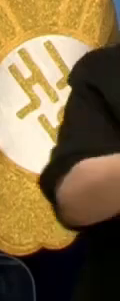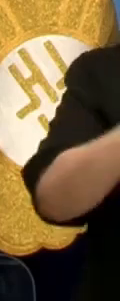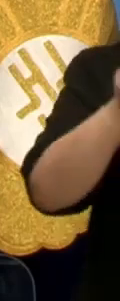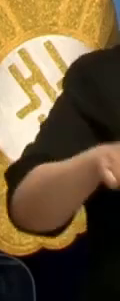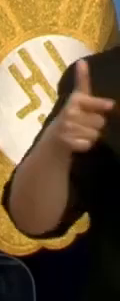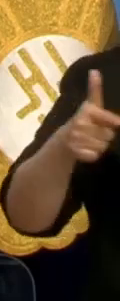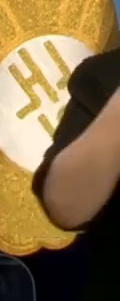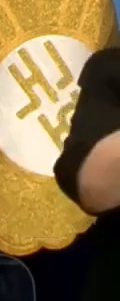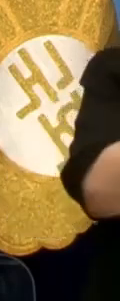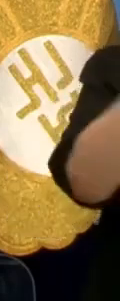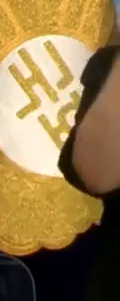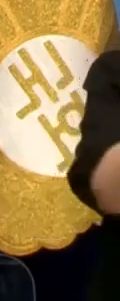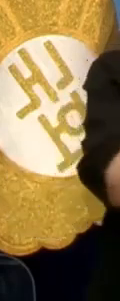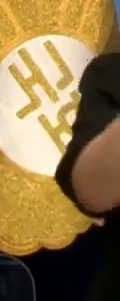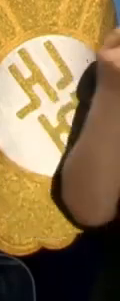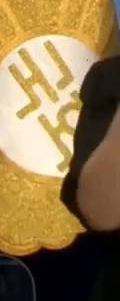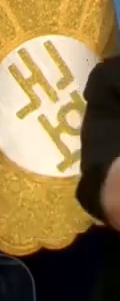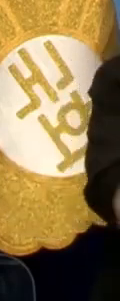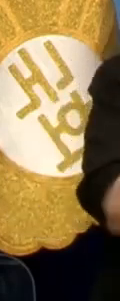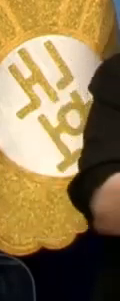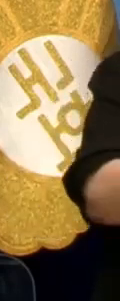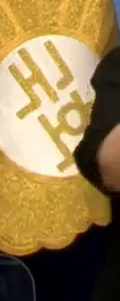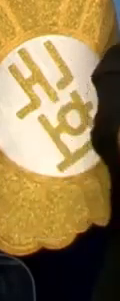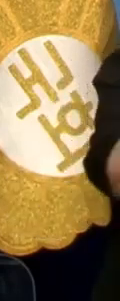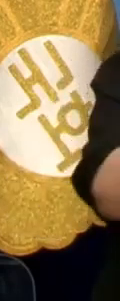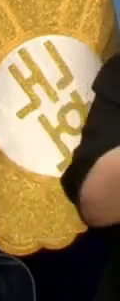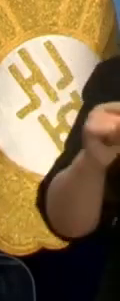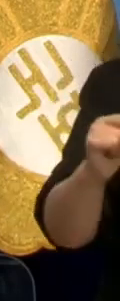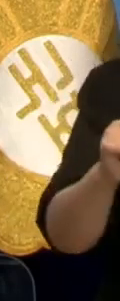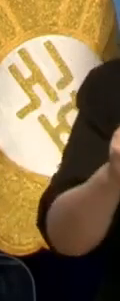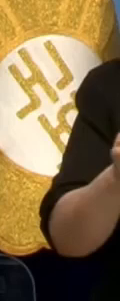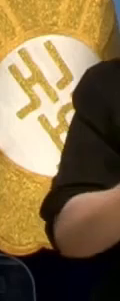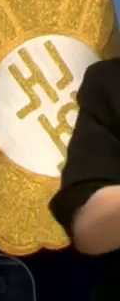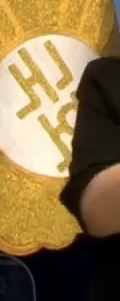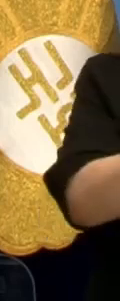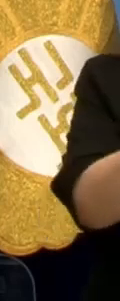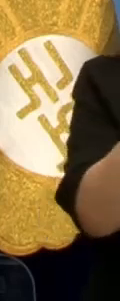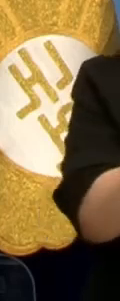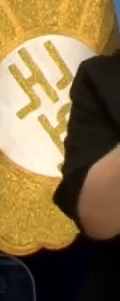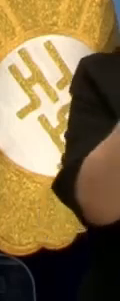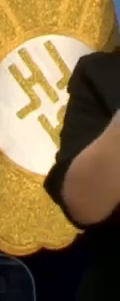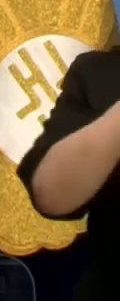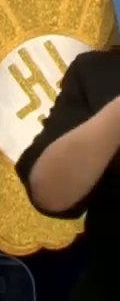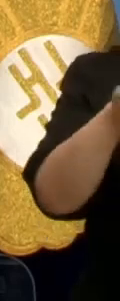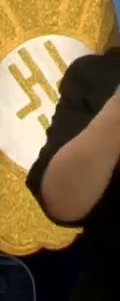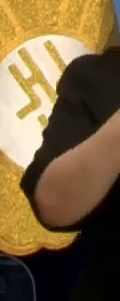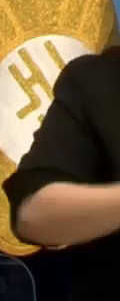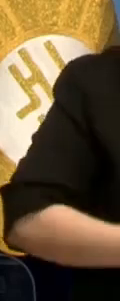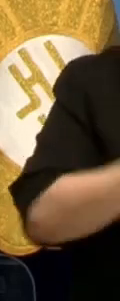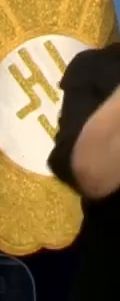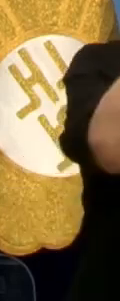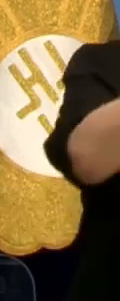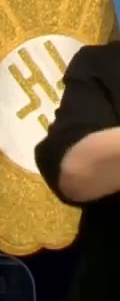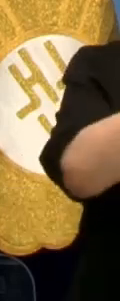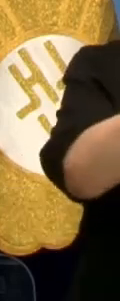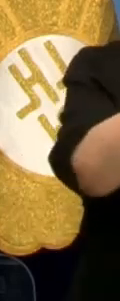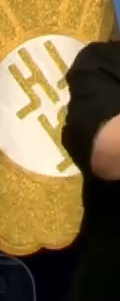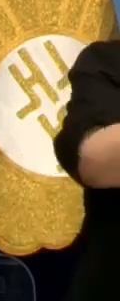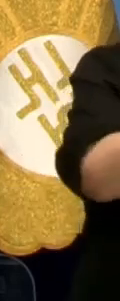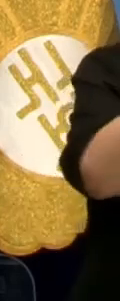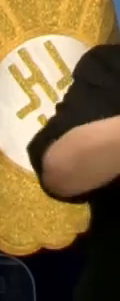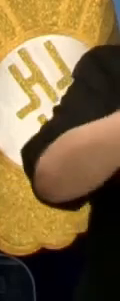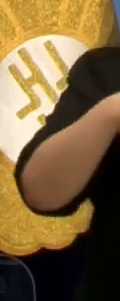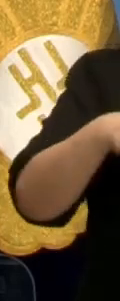지역경제와 지방경제, 골목상권을 살리는 경제정책입니다. 기본소득 토지세나